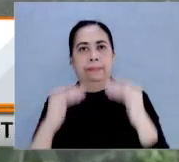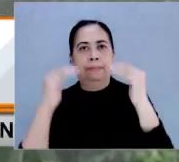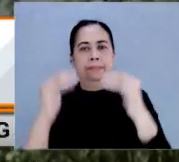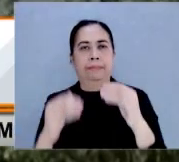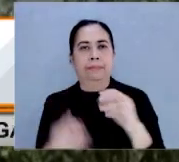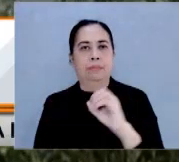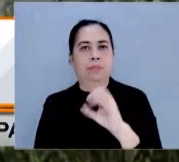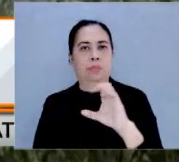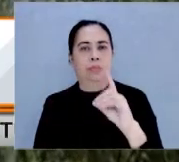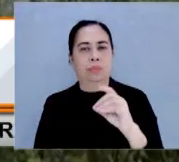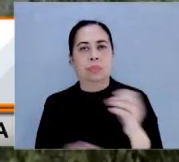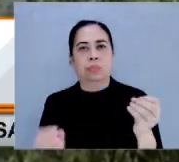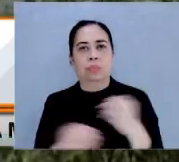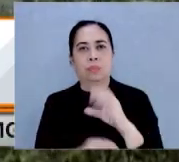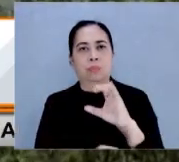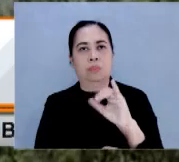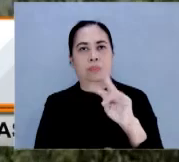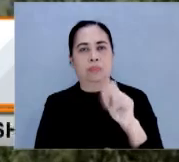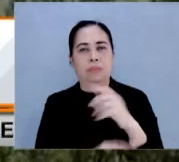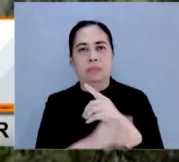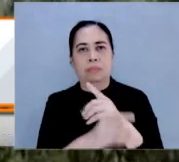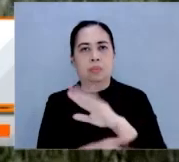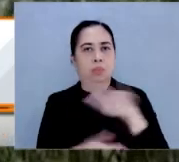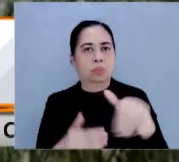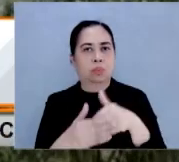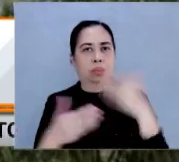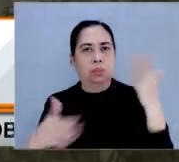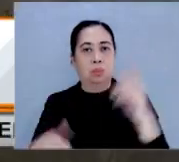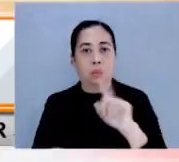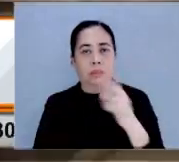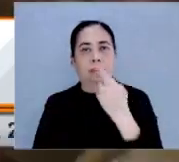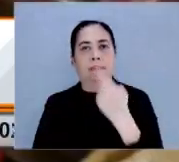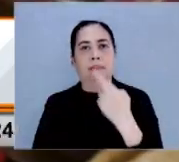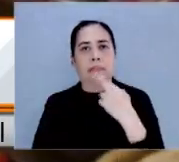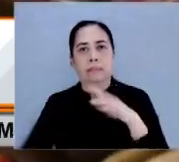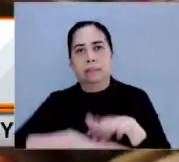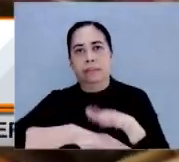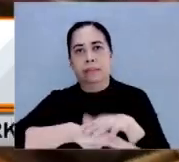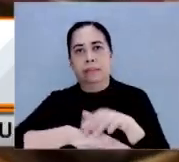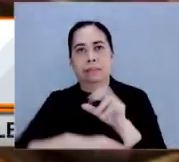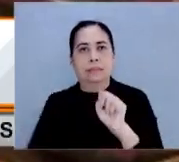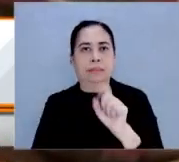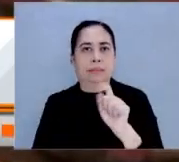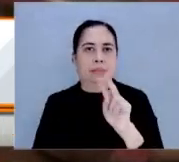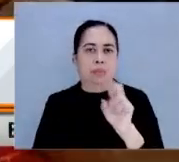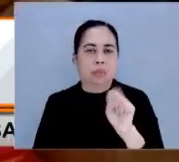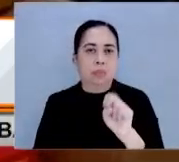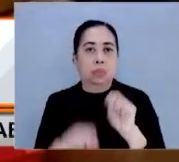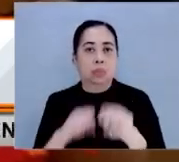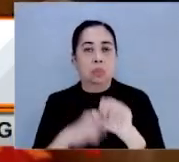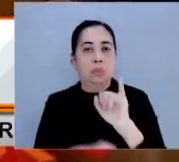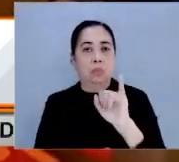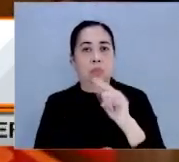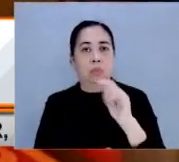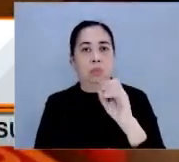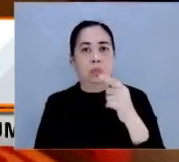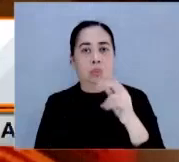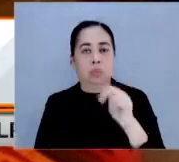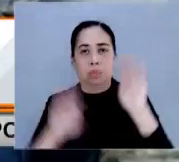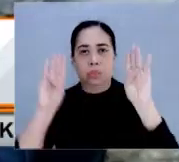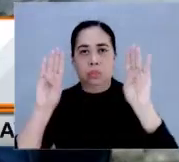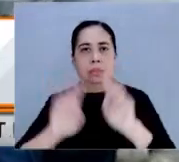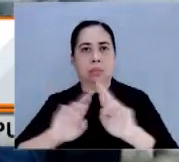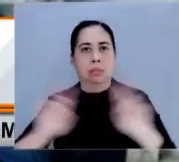Civil Defense ang buong Cordillera Region sa red alert status. Kaya sa Itogon, Benguet, inihanda na ang kanilang